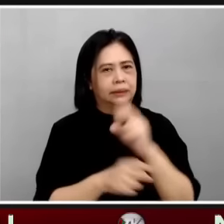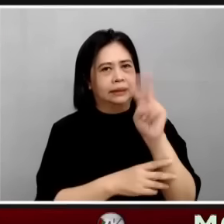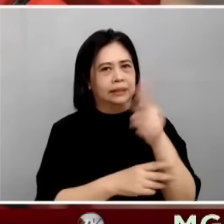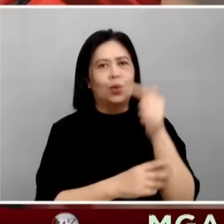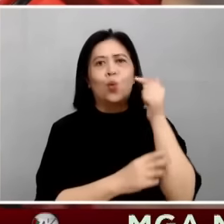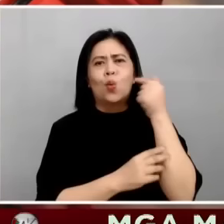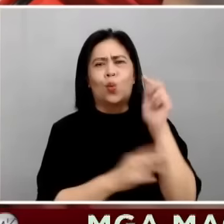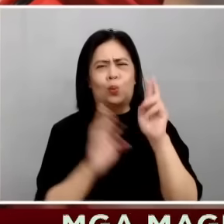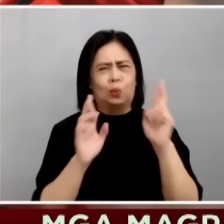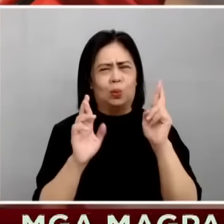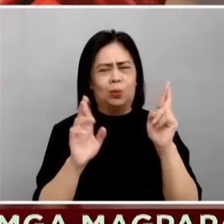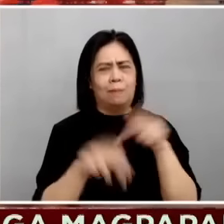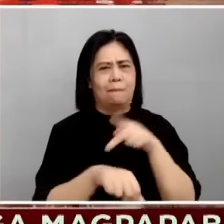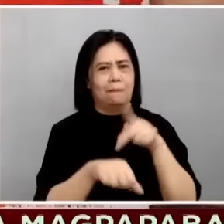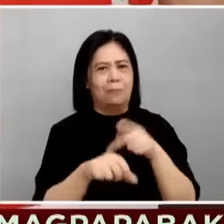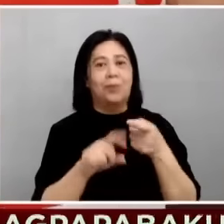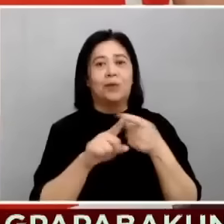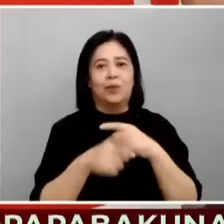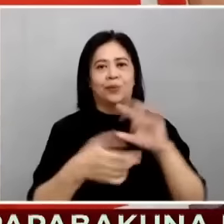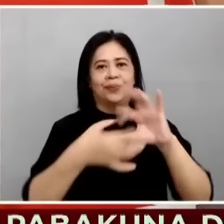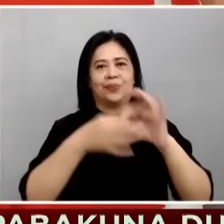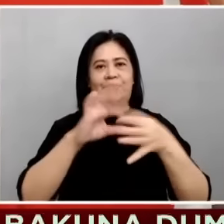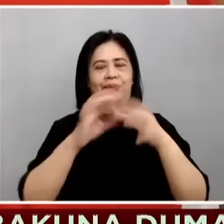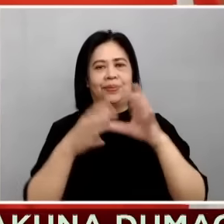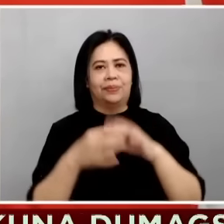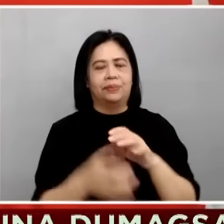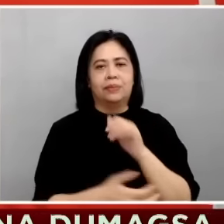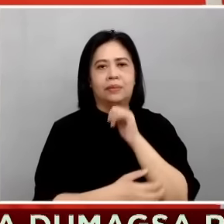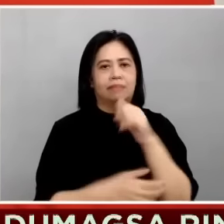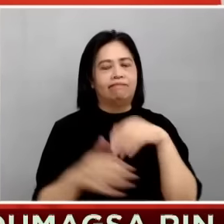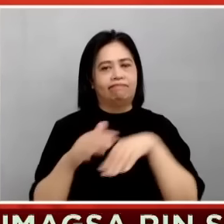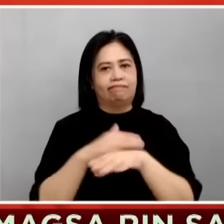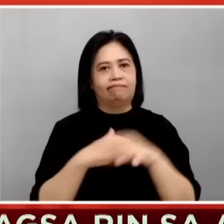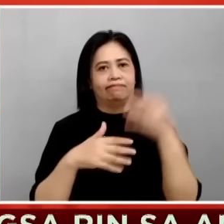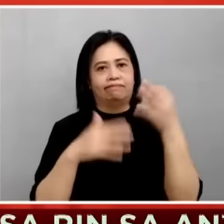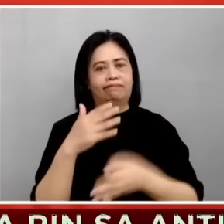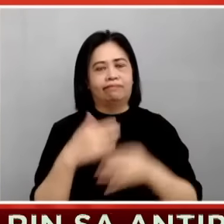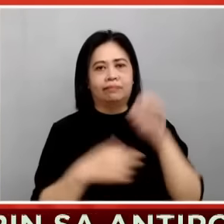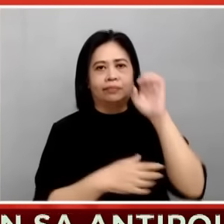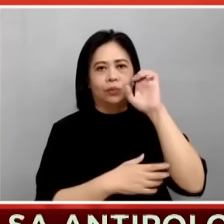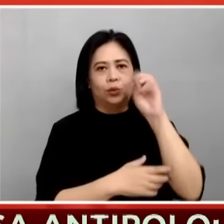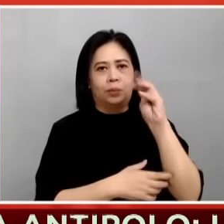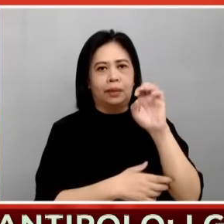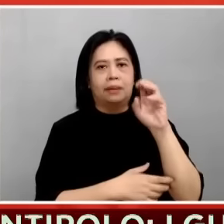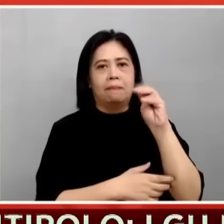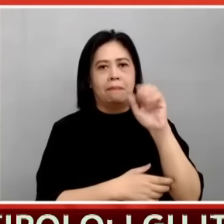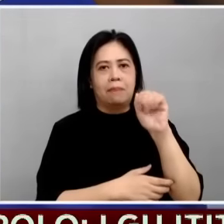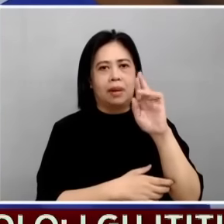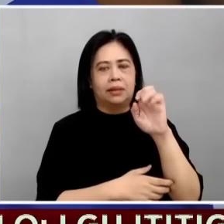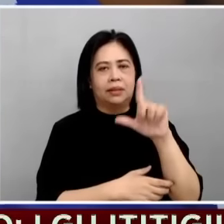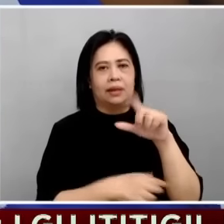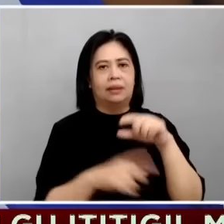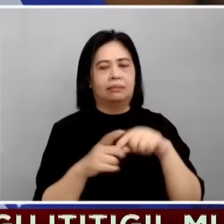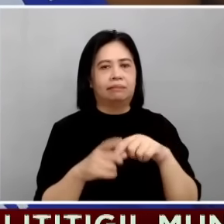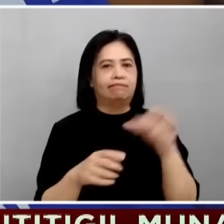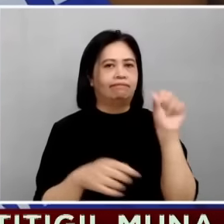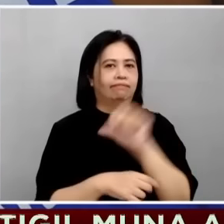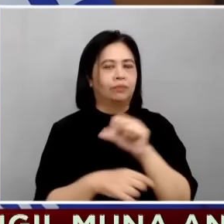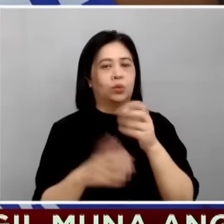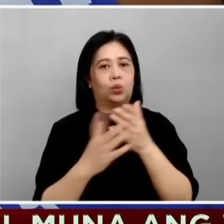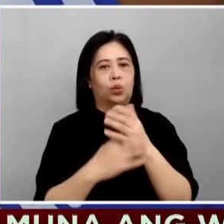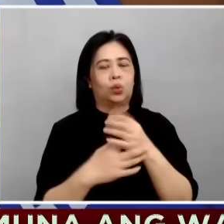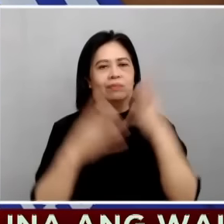ng Pilipinas mula sa Olympics. Hindi naman nakapasok sa finals si Yumir Martial sa middleweight division. Natalo siya via